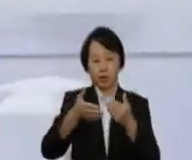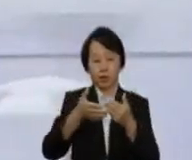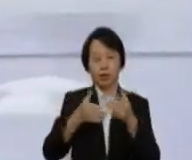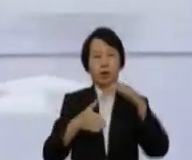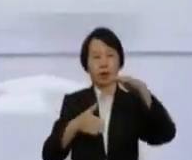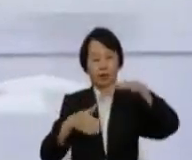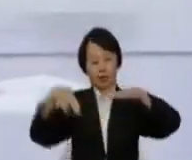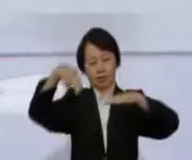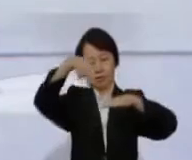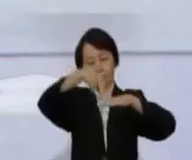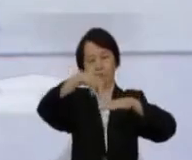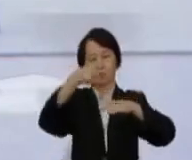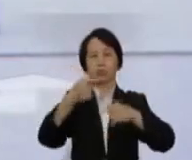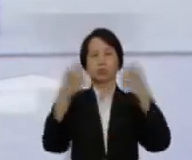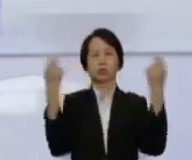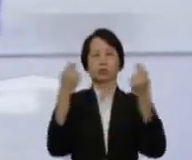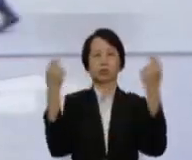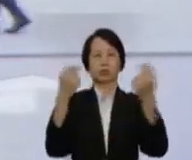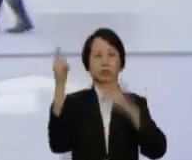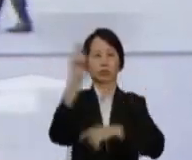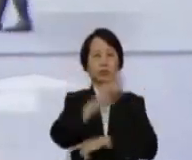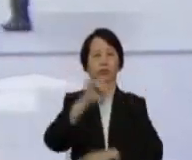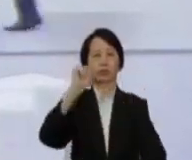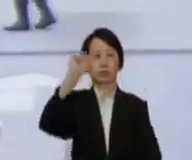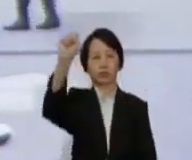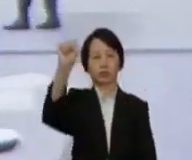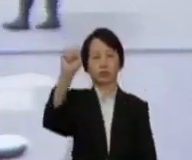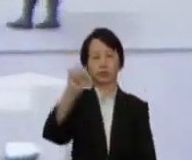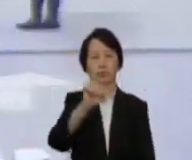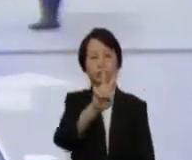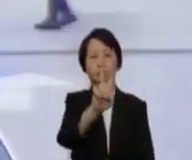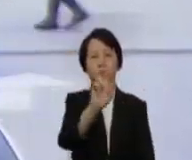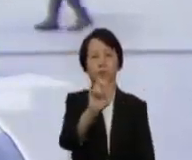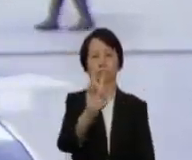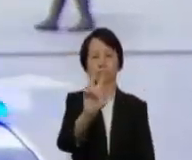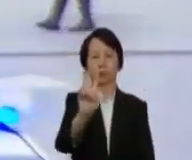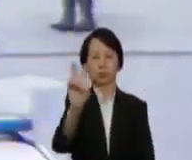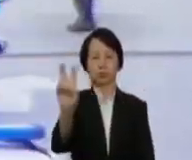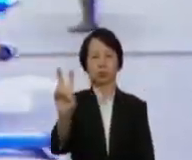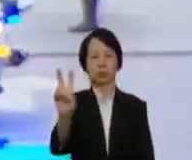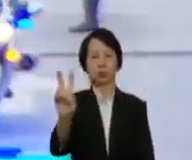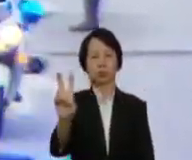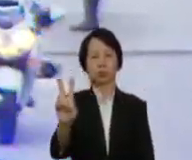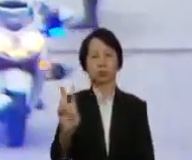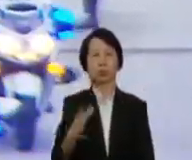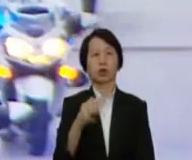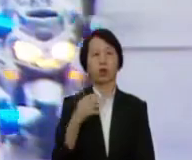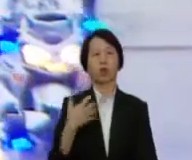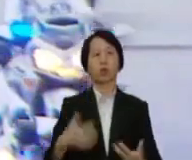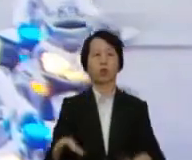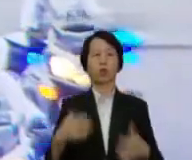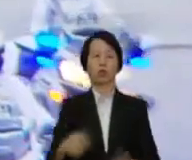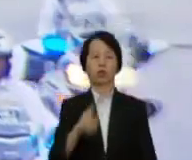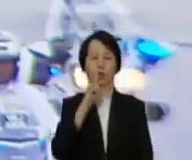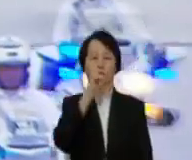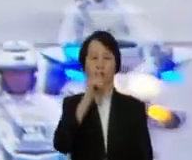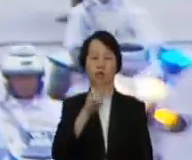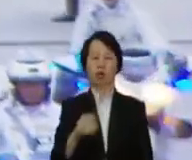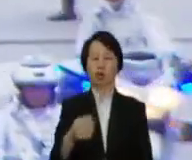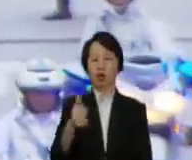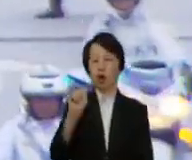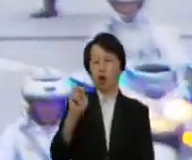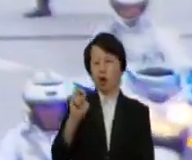utama untuk sama-sama meraihkan sambutan Hari Kebangsaan 2022. Fuh, memang satu aura